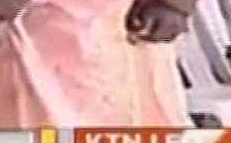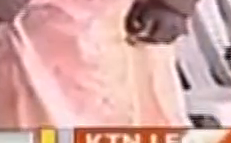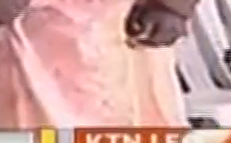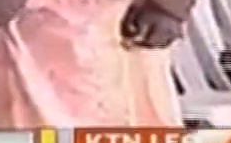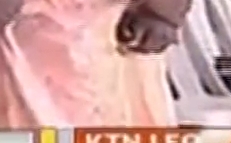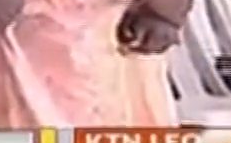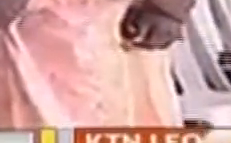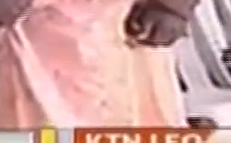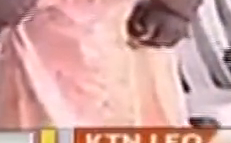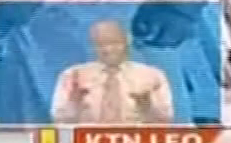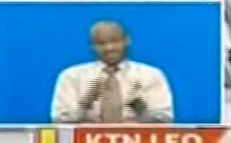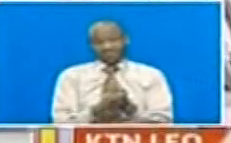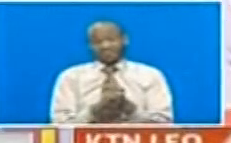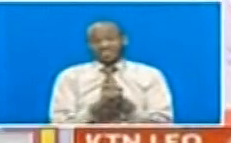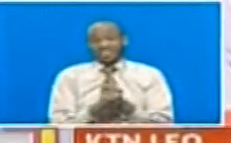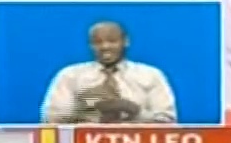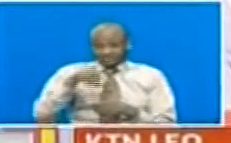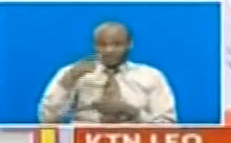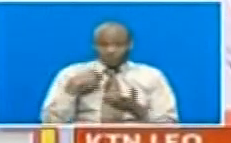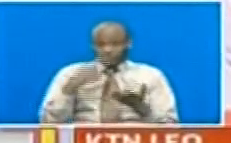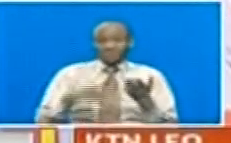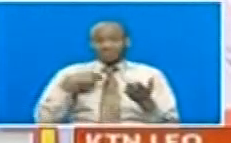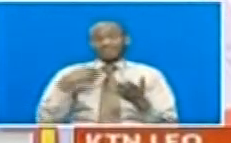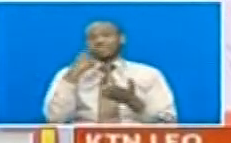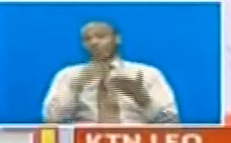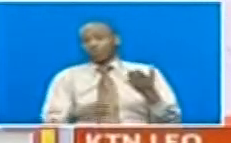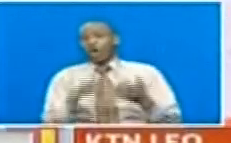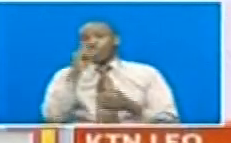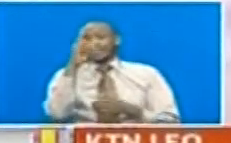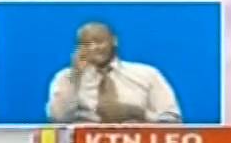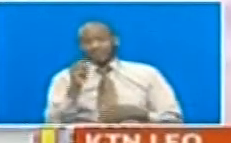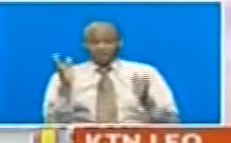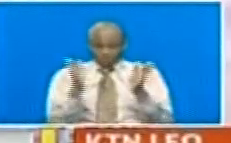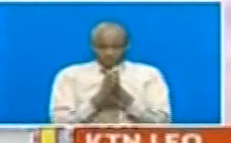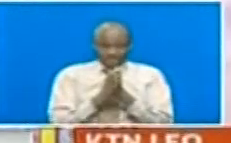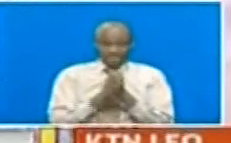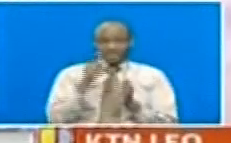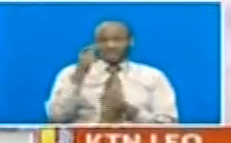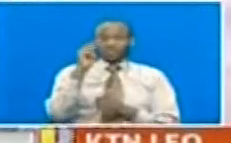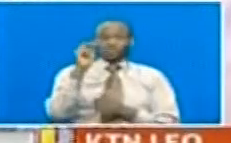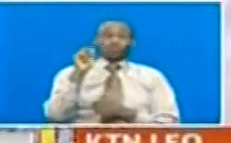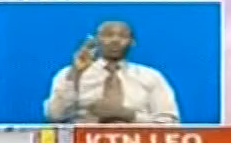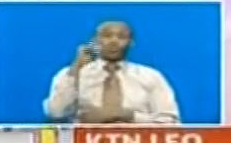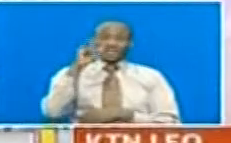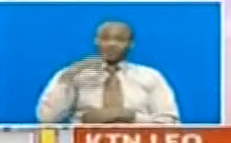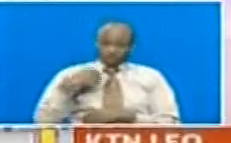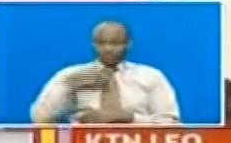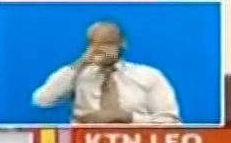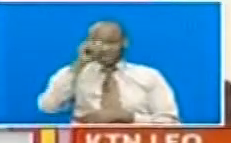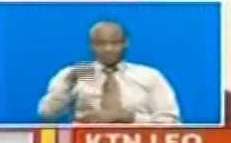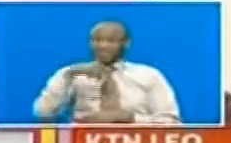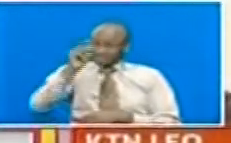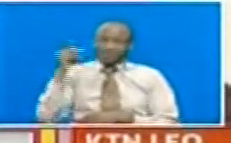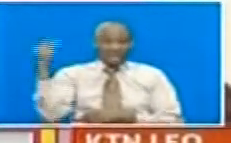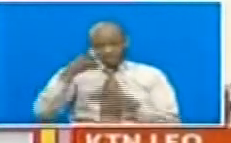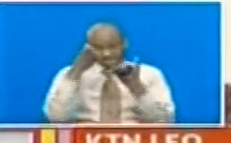katika uchaguzi mdogo huu ambao ni Elijah Memusi wa chama cha ODM na mwenzake Patrick Tutui kutoka chama cha JAP ambao waliweza